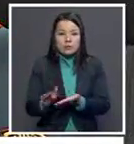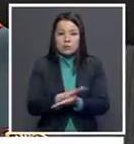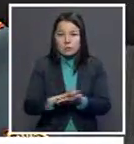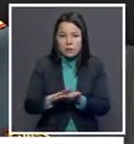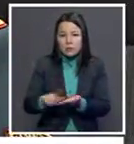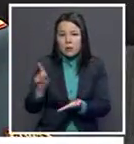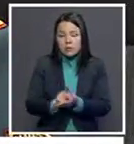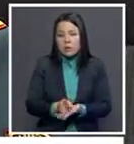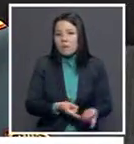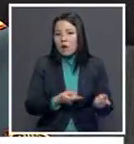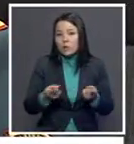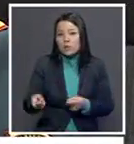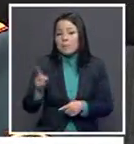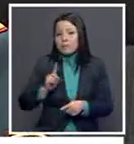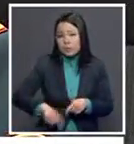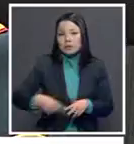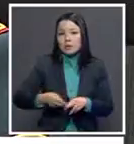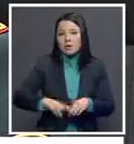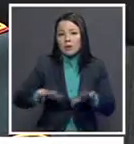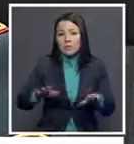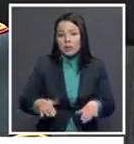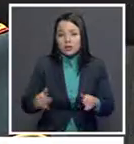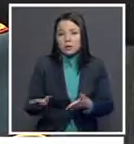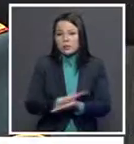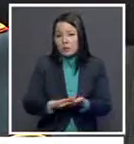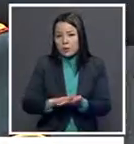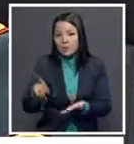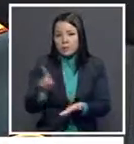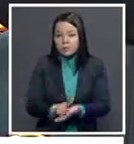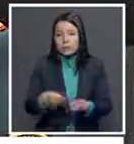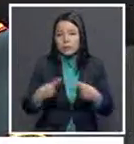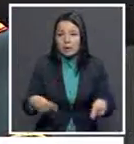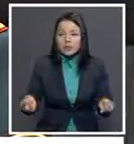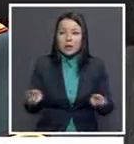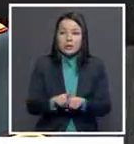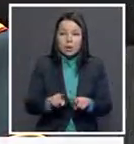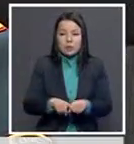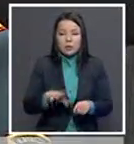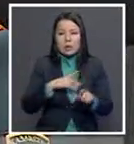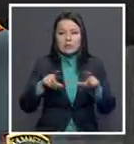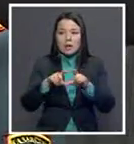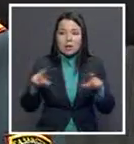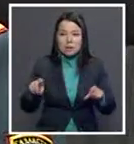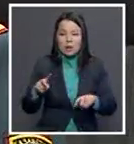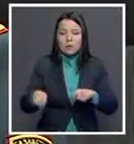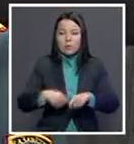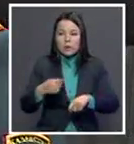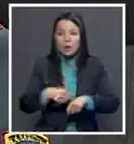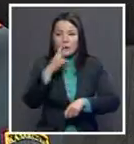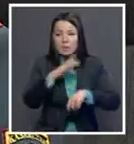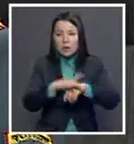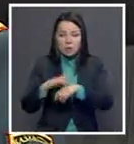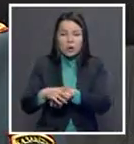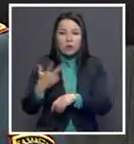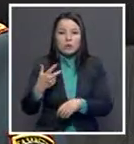жолына арналған орында сауда нүктелерінің орналастырылуы және тағы басқалар. Демек, белгілі бір нысандағы бұзылшылықтардың саны